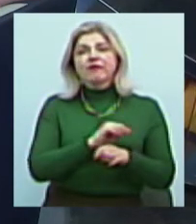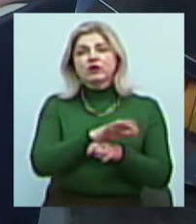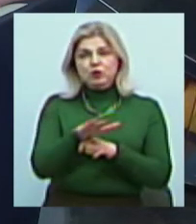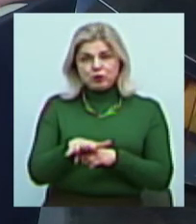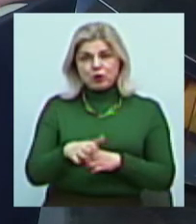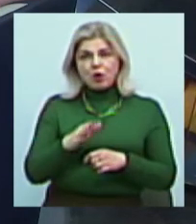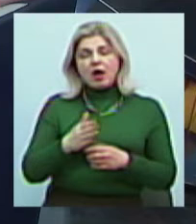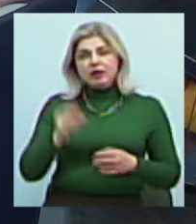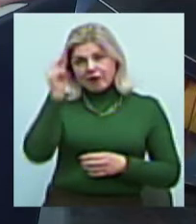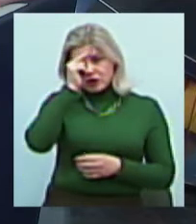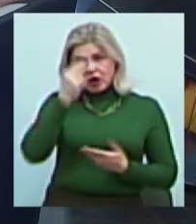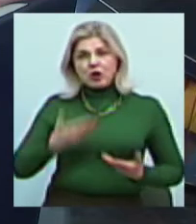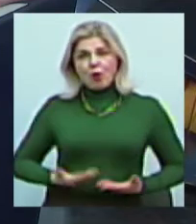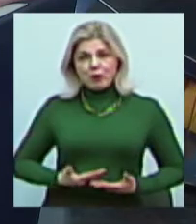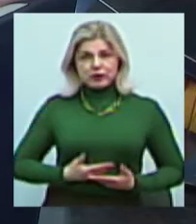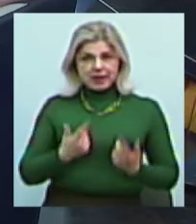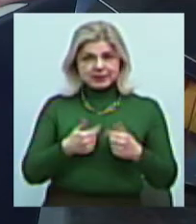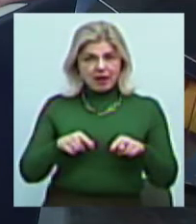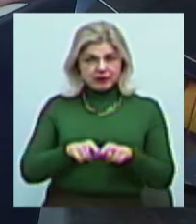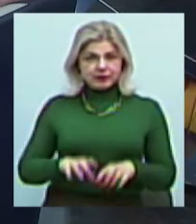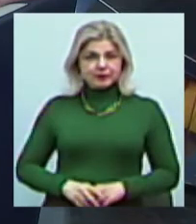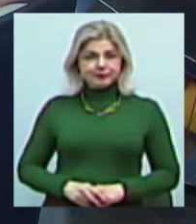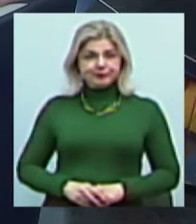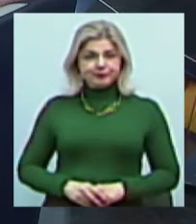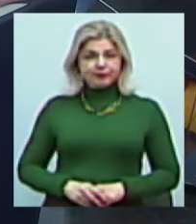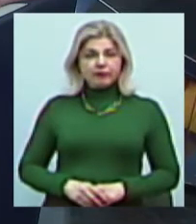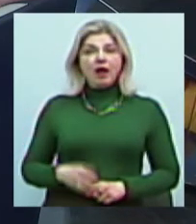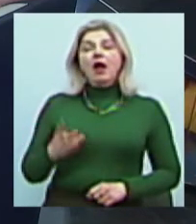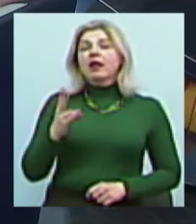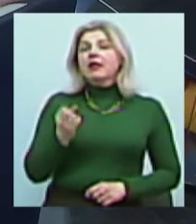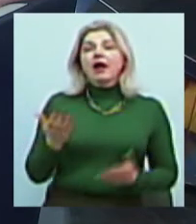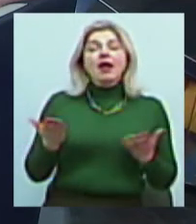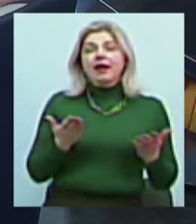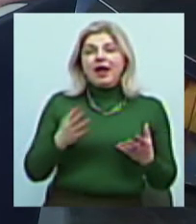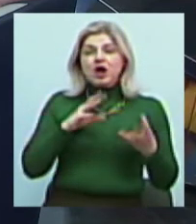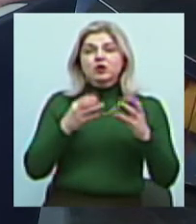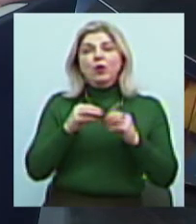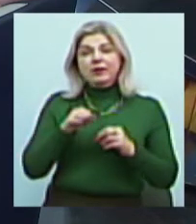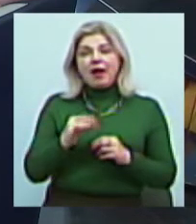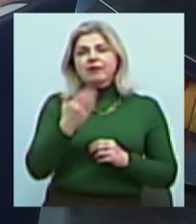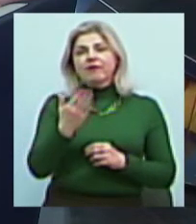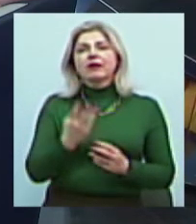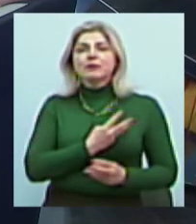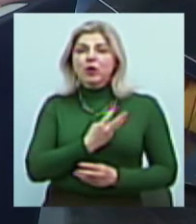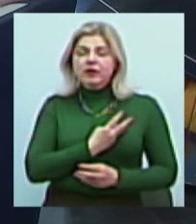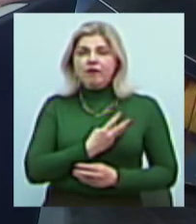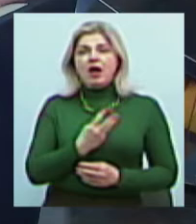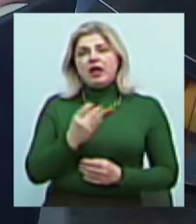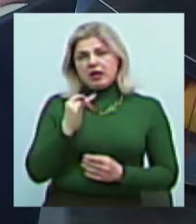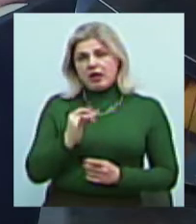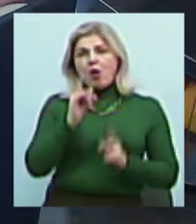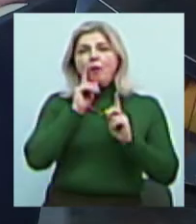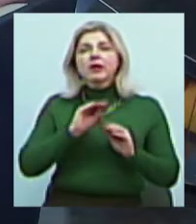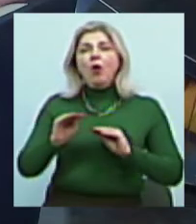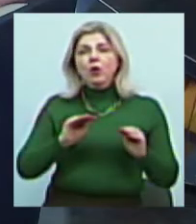закладів. На які результати, Тетяна, ви сподіваєтесь, передбачаючи окремим напрямком благоустрій